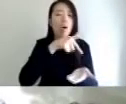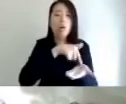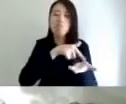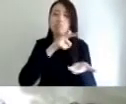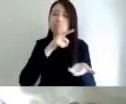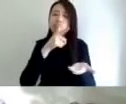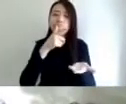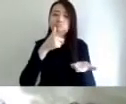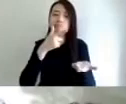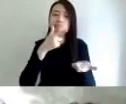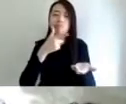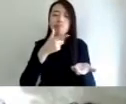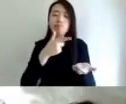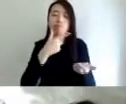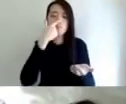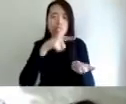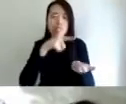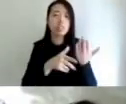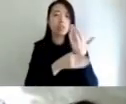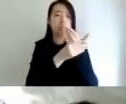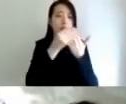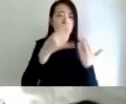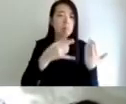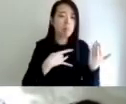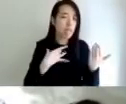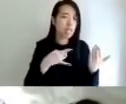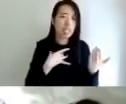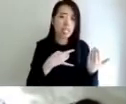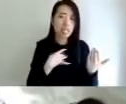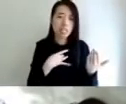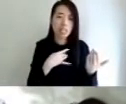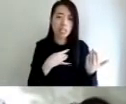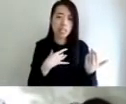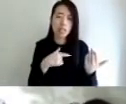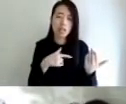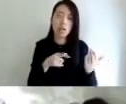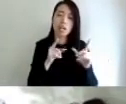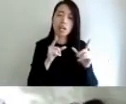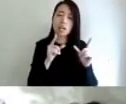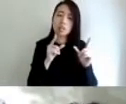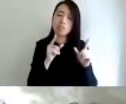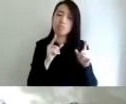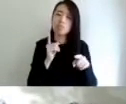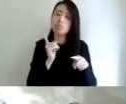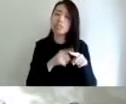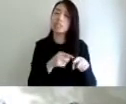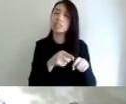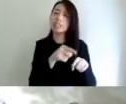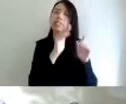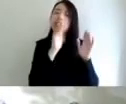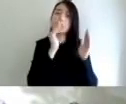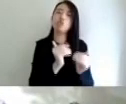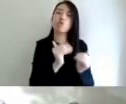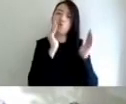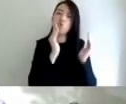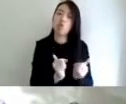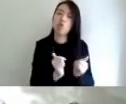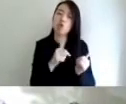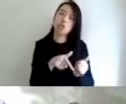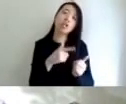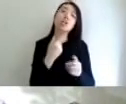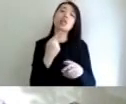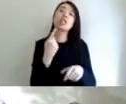未生啲新葉出嚟，或者開始生啲新葉出嚟咧，咁都係正常嘅。咁所以咧喺呢個階段咧，其實我